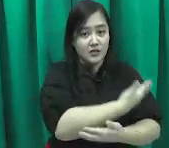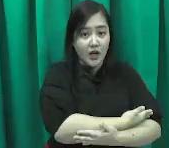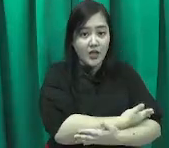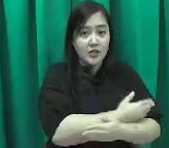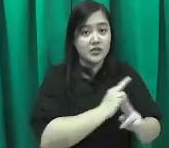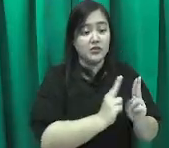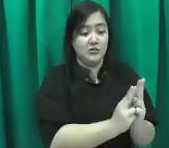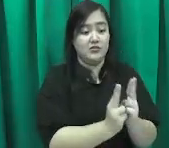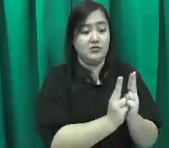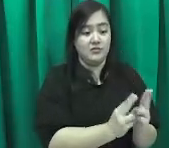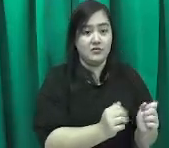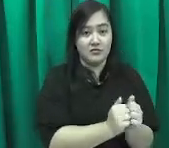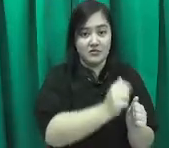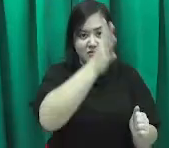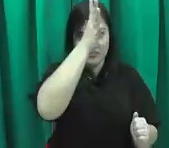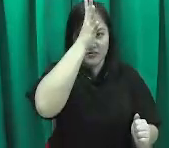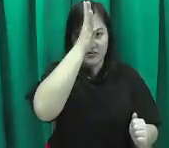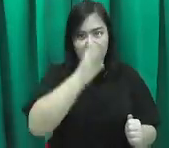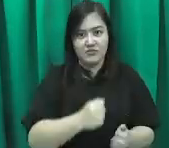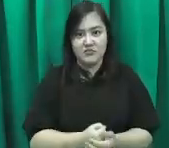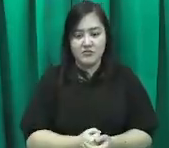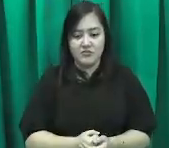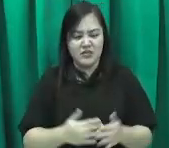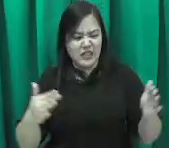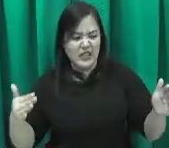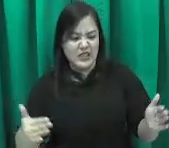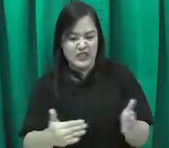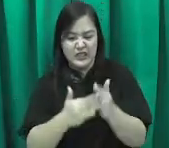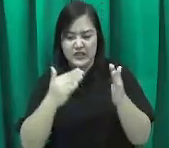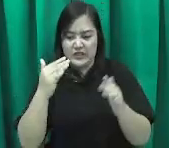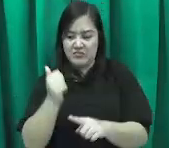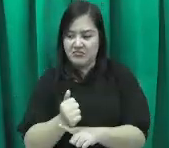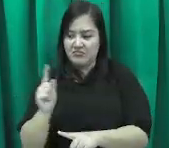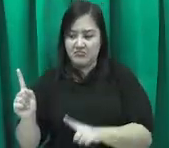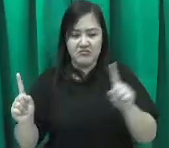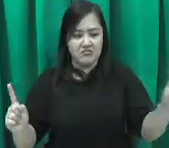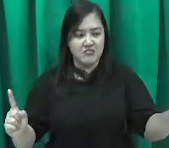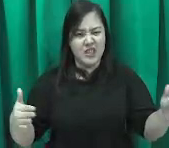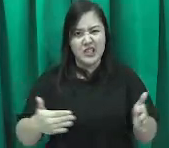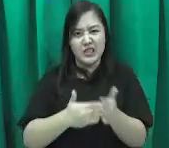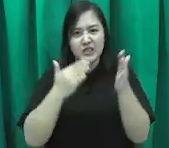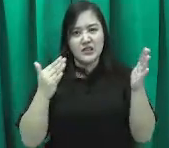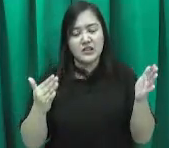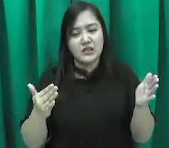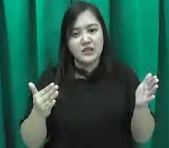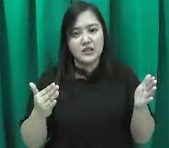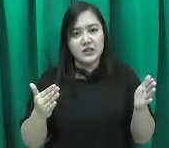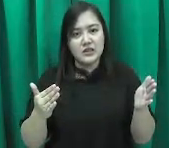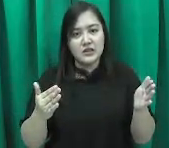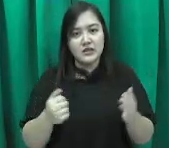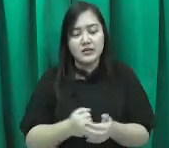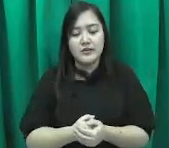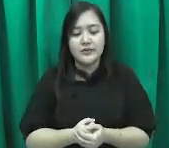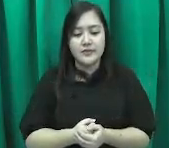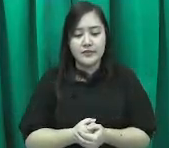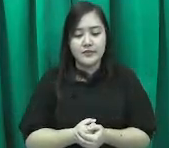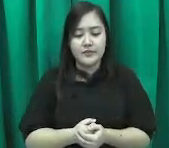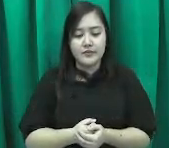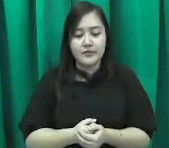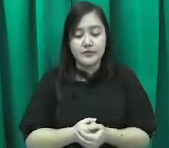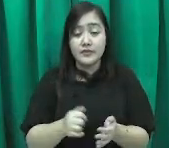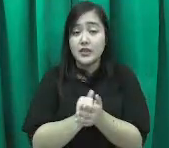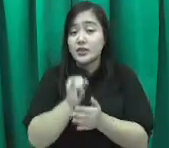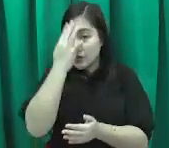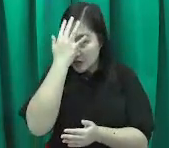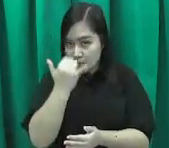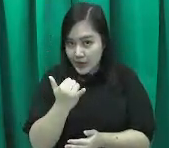nag-kudeta yung nanay. Yeah, that's right, sir. Sinama yung mga anak. So, yun yung bagay na dapat maging involved tayo. Yes. Sa